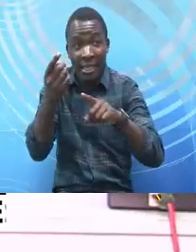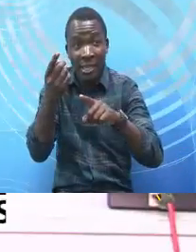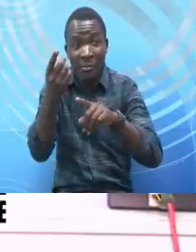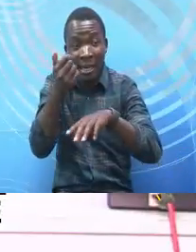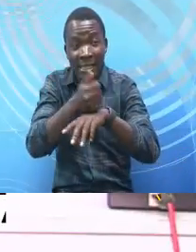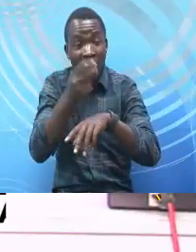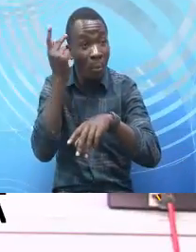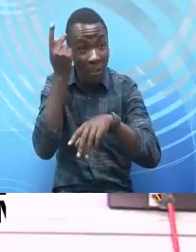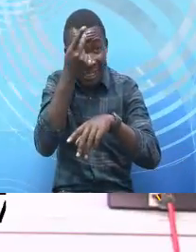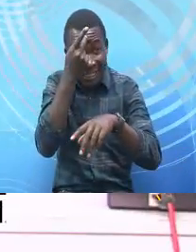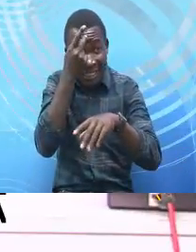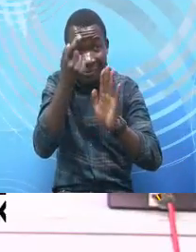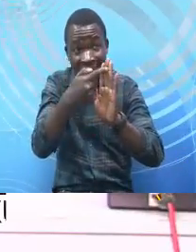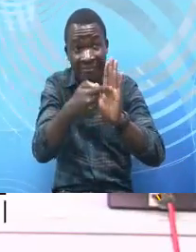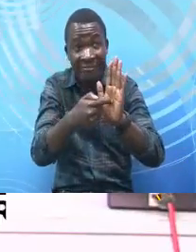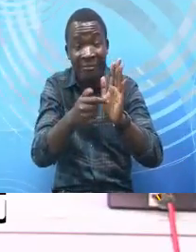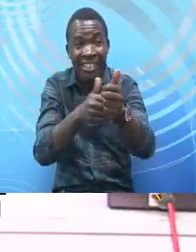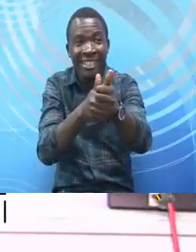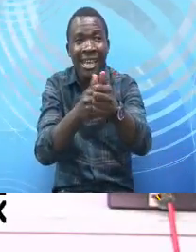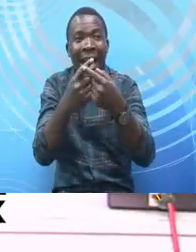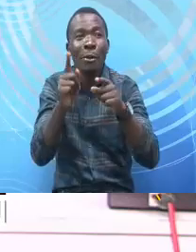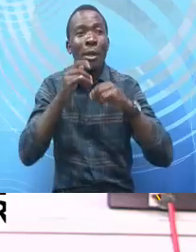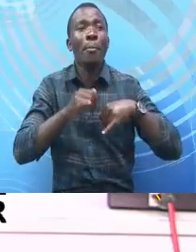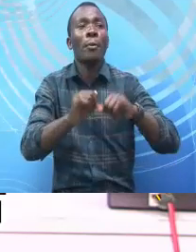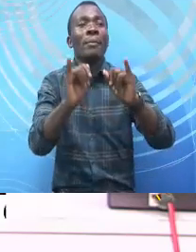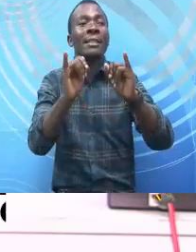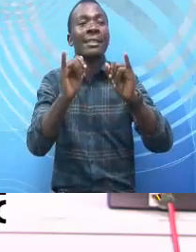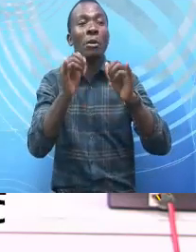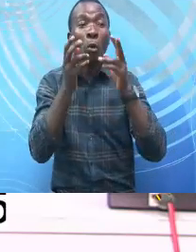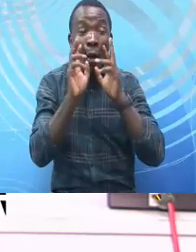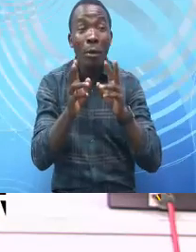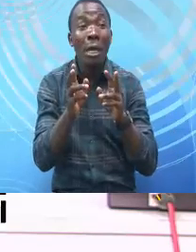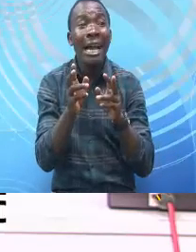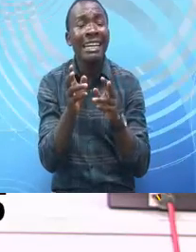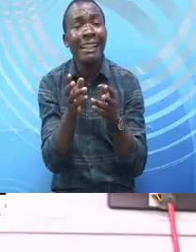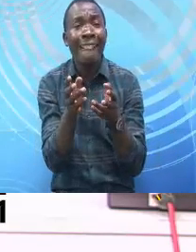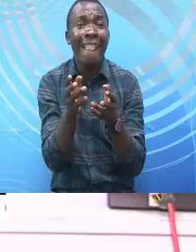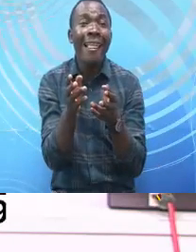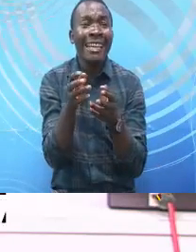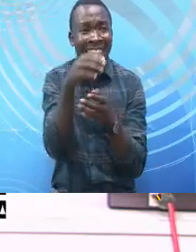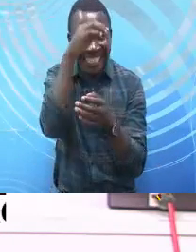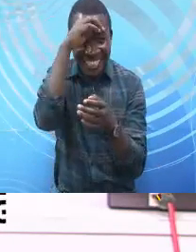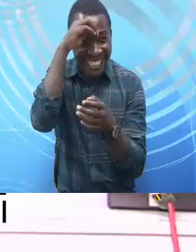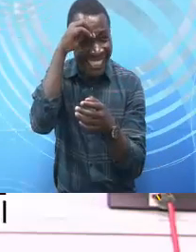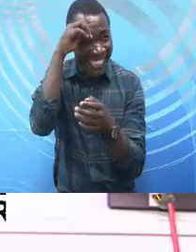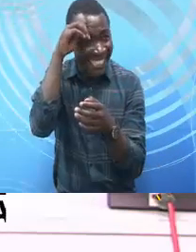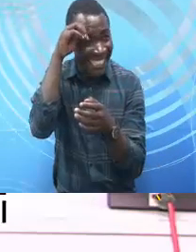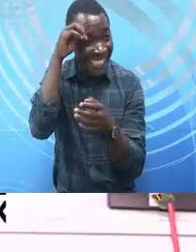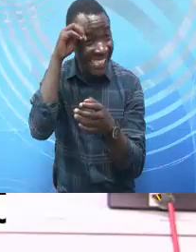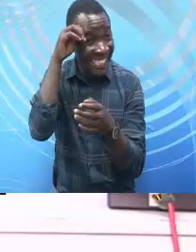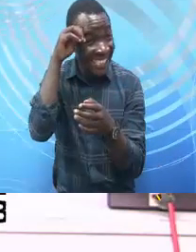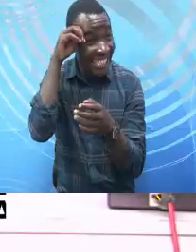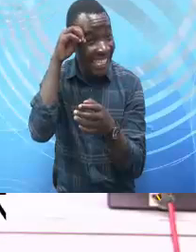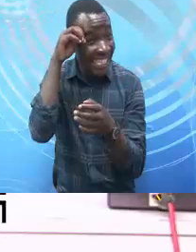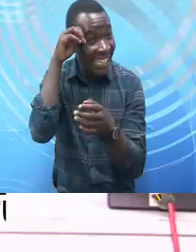hagashyirwaho amabwiriza abantu bagenderaho ariko ishyirwa mu bikorwa ugasanga byaza kuba ingorabahizi cyane ko wa